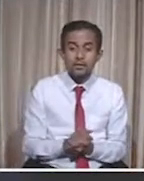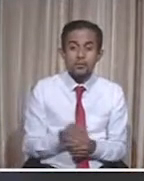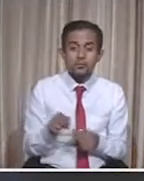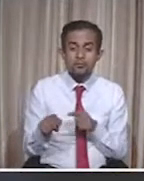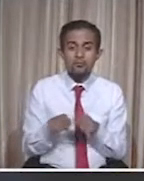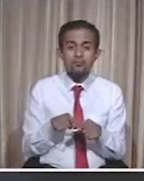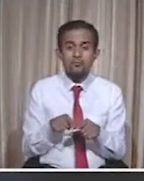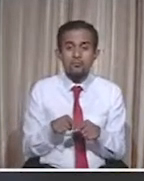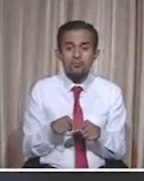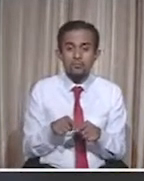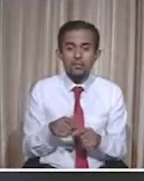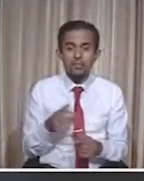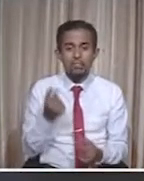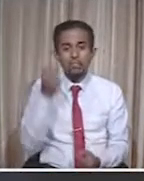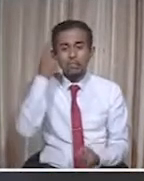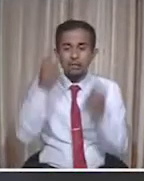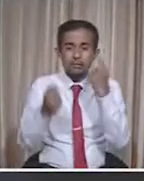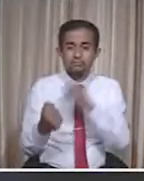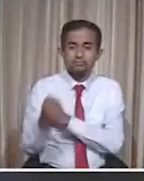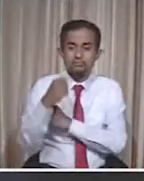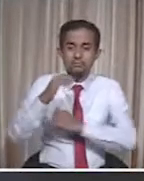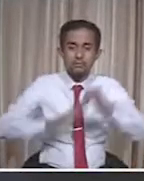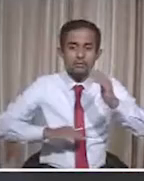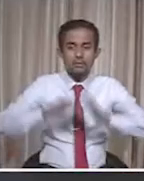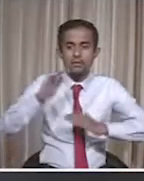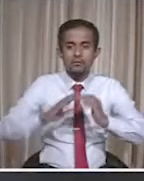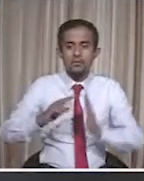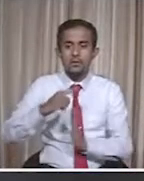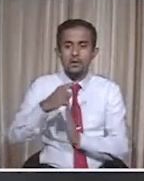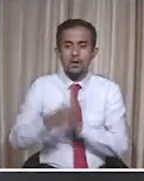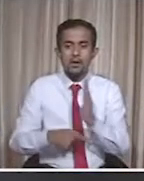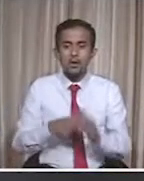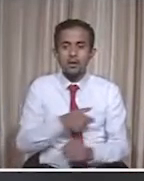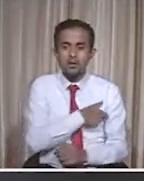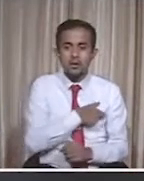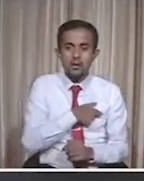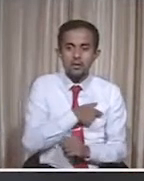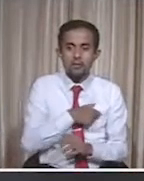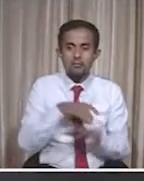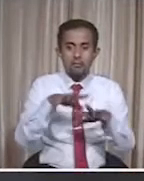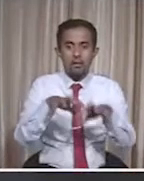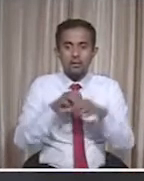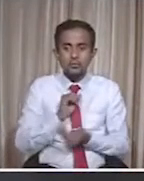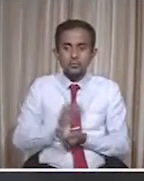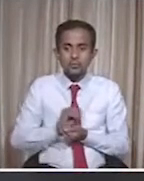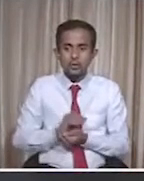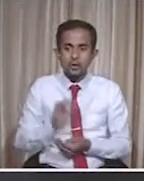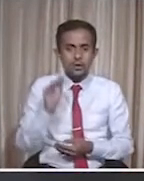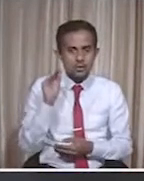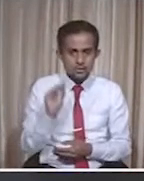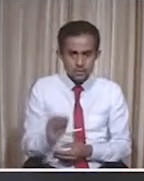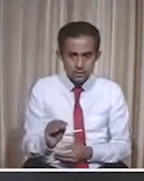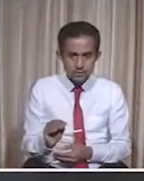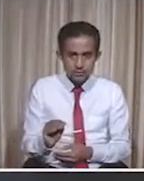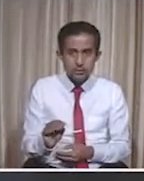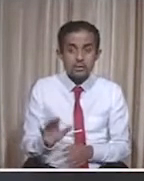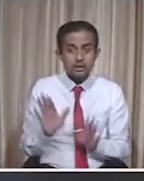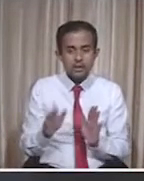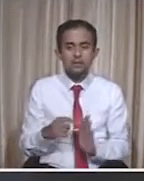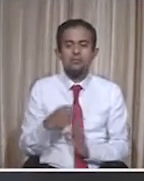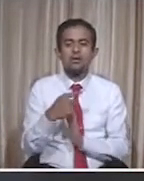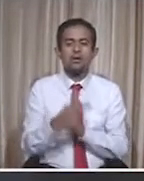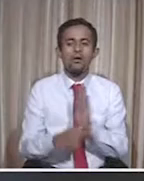මෙවැනි අත්නෝමතික බලය පාවිච්චි කරලා රටේ නායකත්වයේ බලහත්කාරයෙන් තියාගෙන ඉන්න හදනවනම් ඒකම තමයි